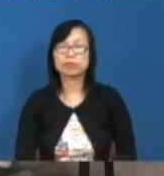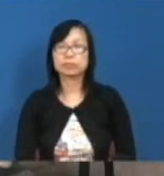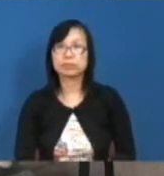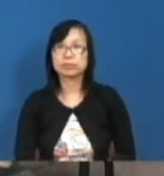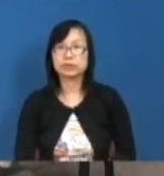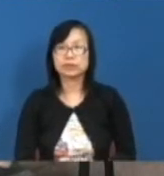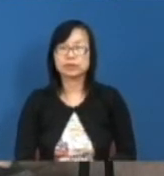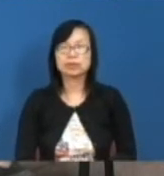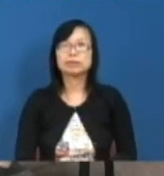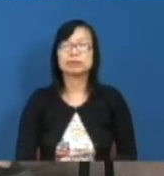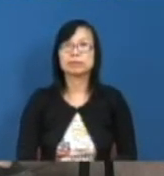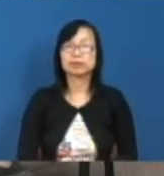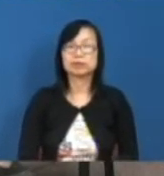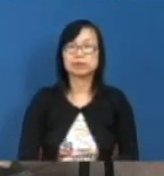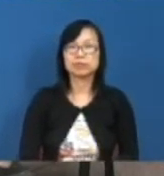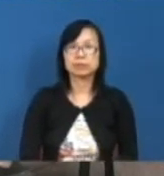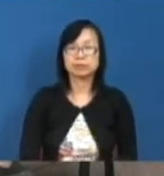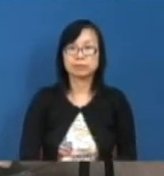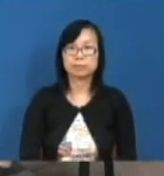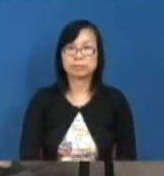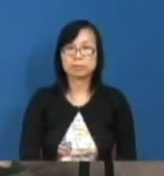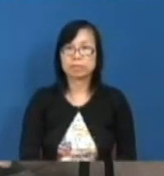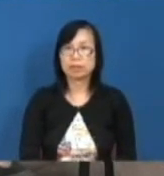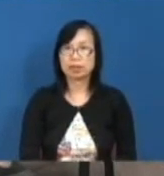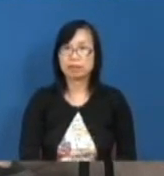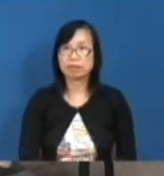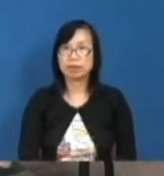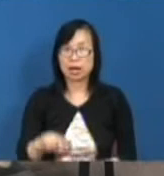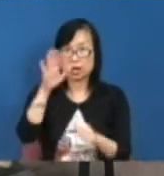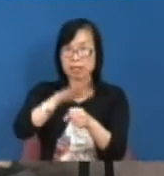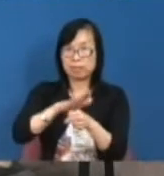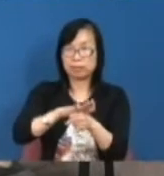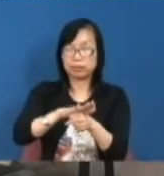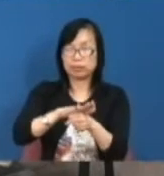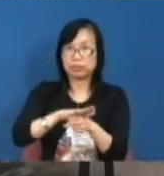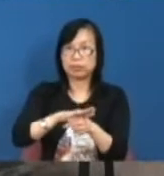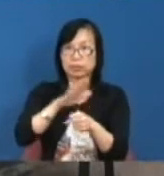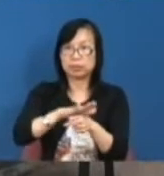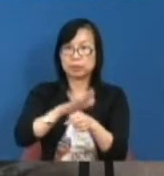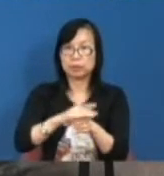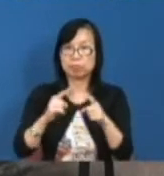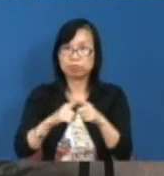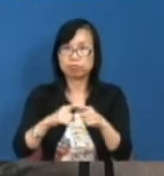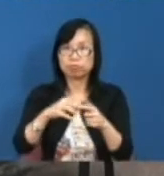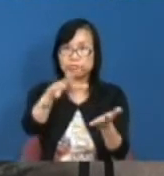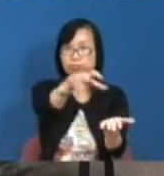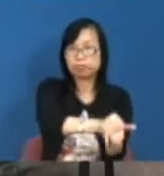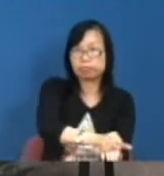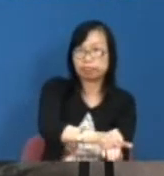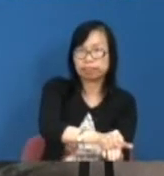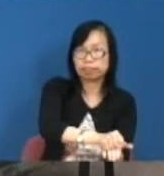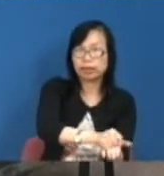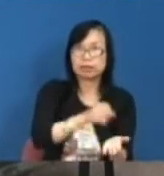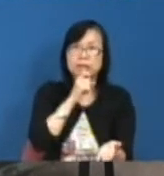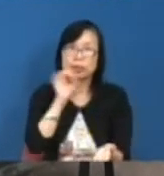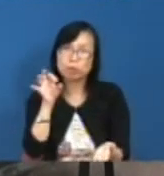咪咁嘅道理咯。 咁即係 日本人都係㗎。喂，佢佔領咗你，有冇殺